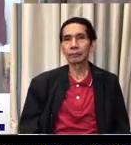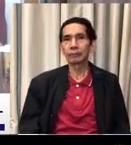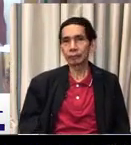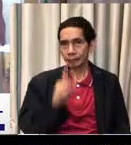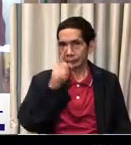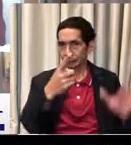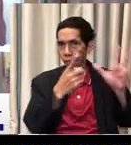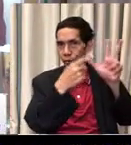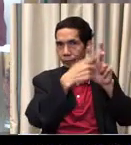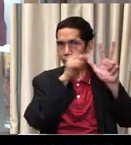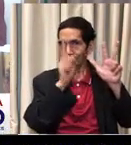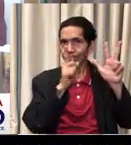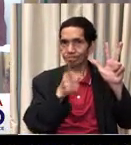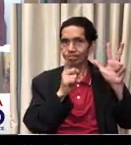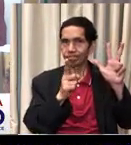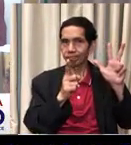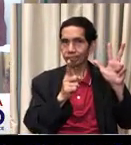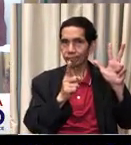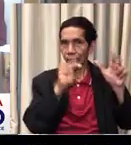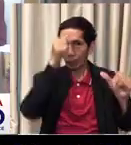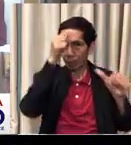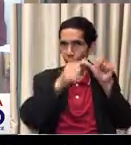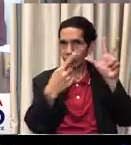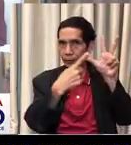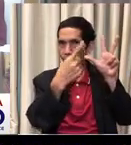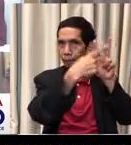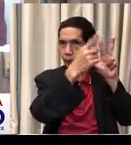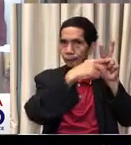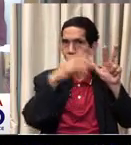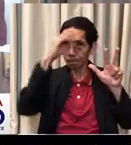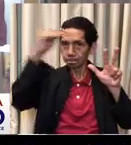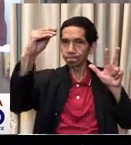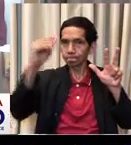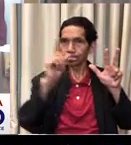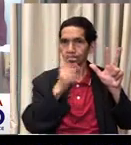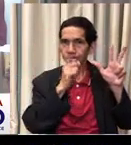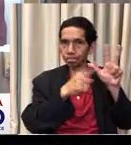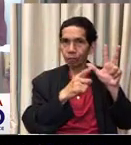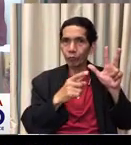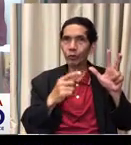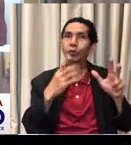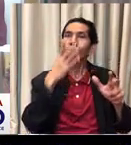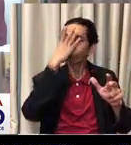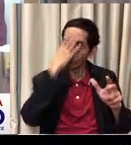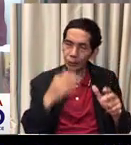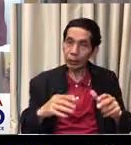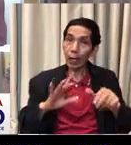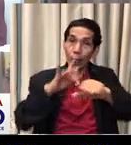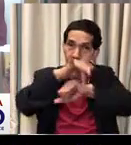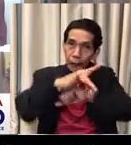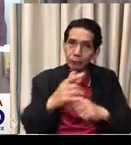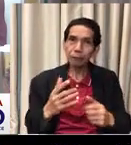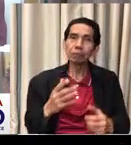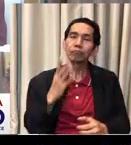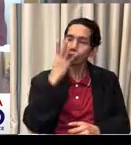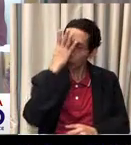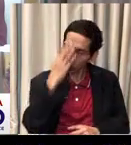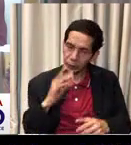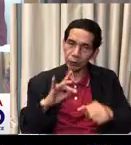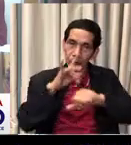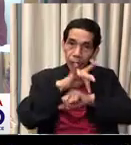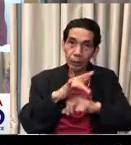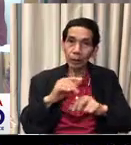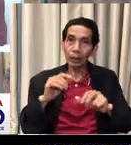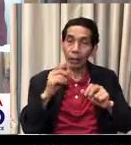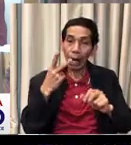O yan, ha. Paalala ko yan sa inyong tatlo. Matulog kayo ng maaga. Pag